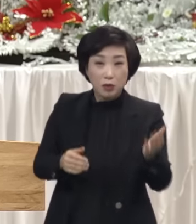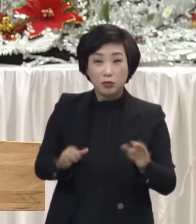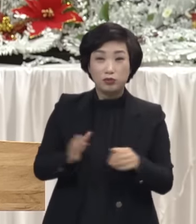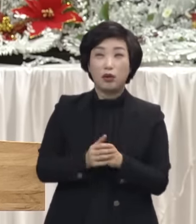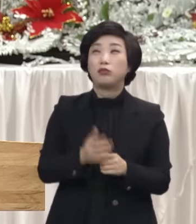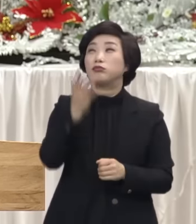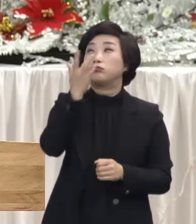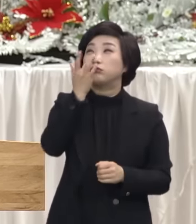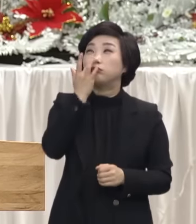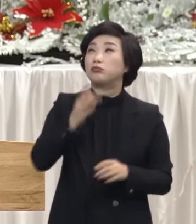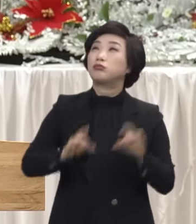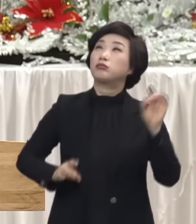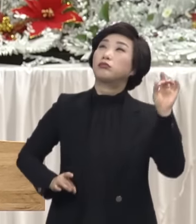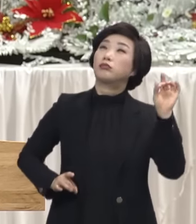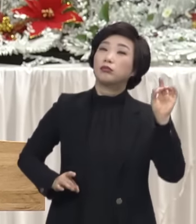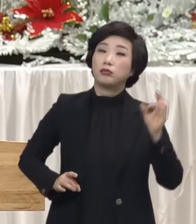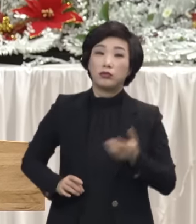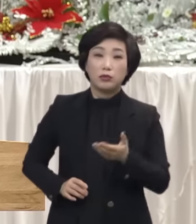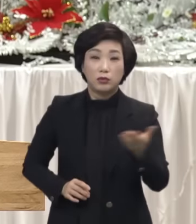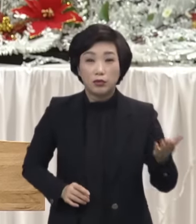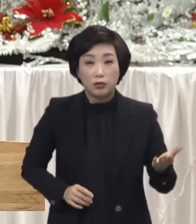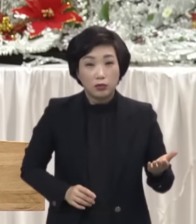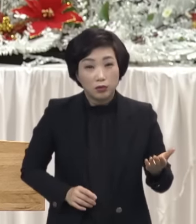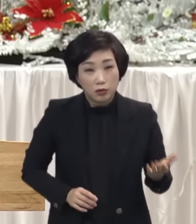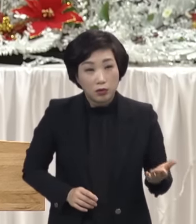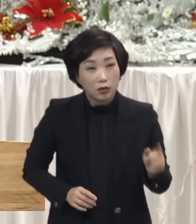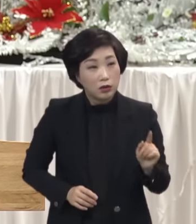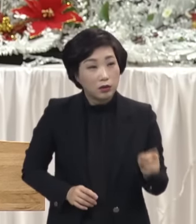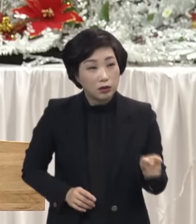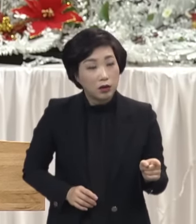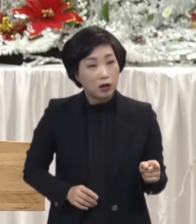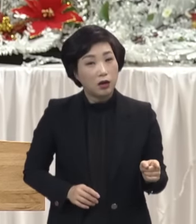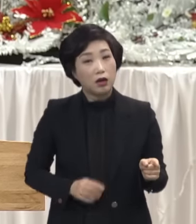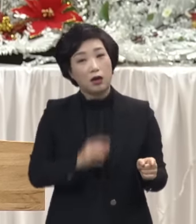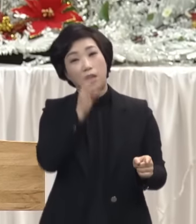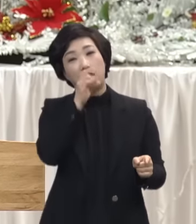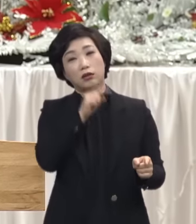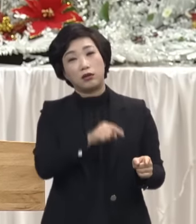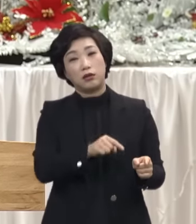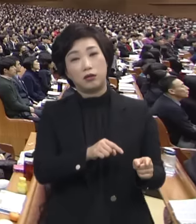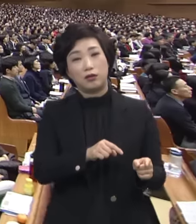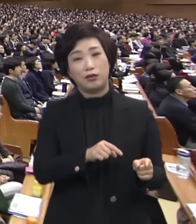아무런 행한 일이 없다면 이게 이해가 되었습니까?